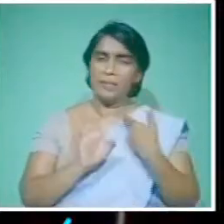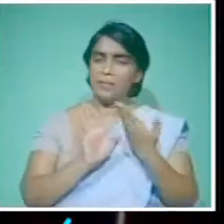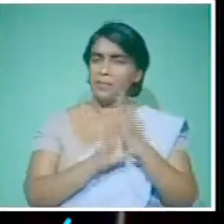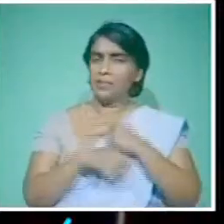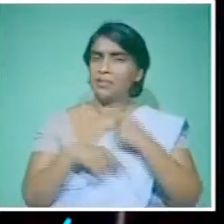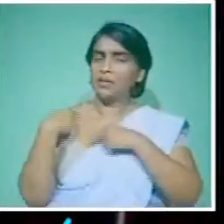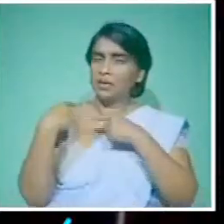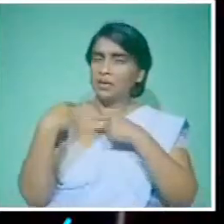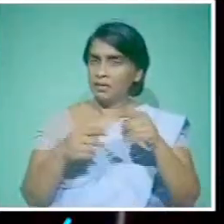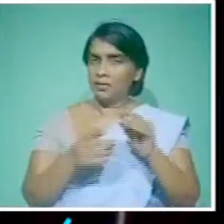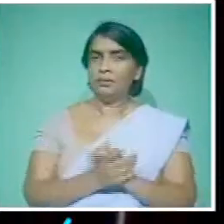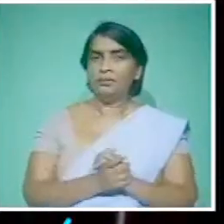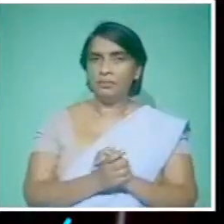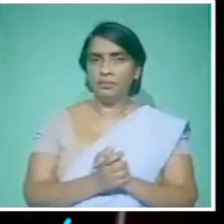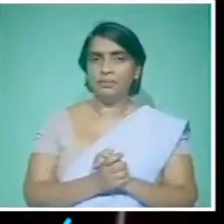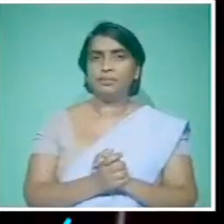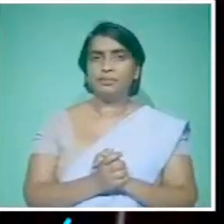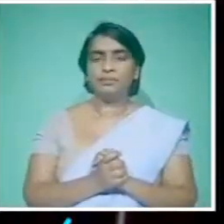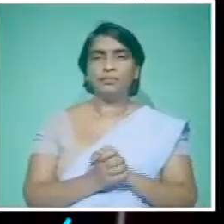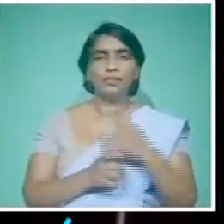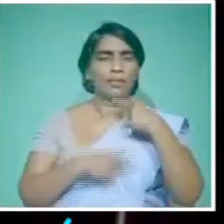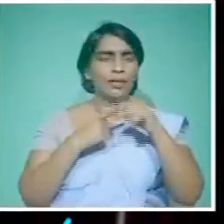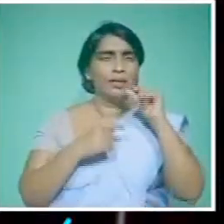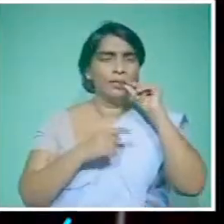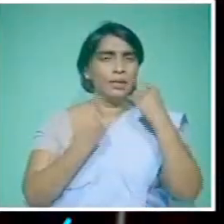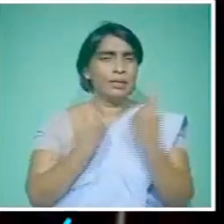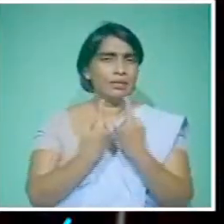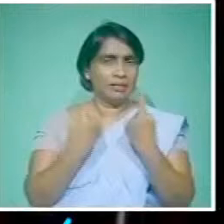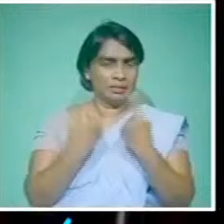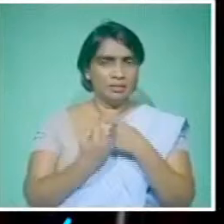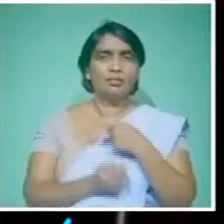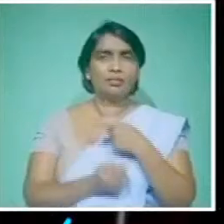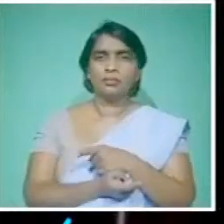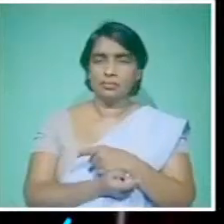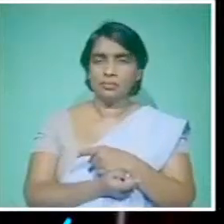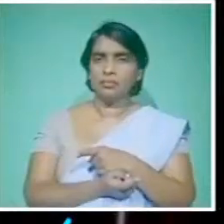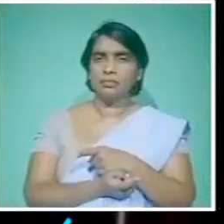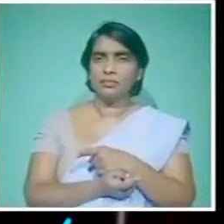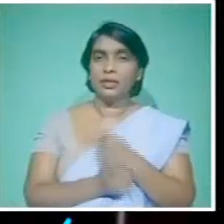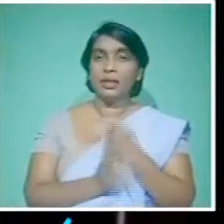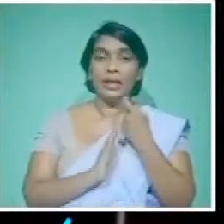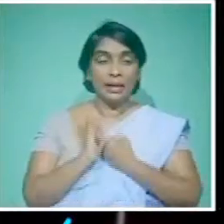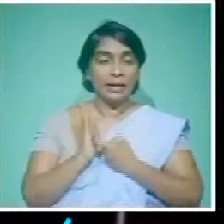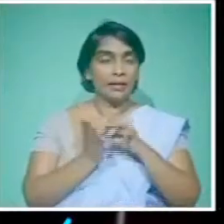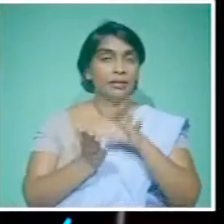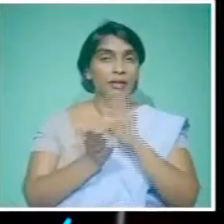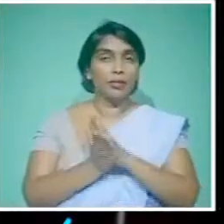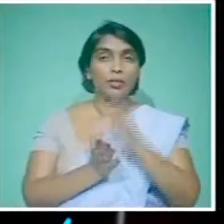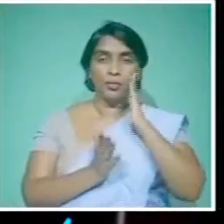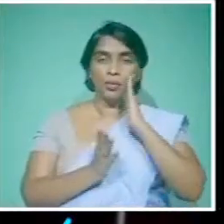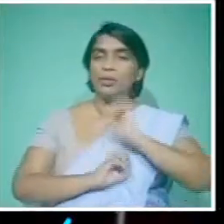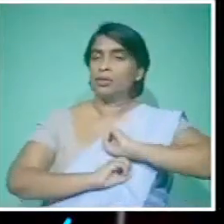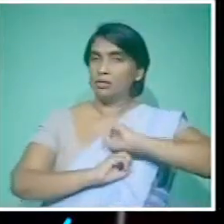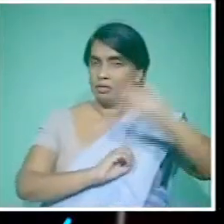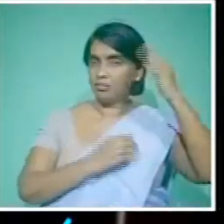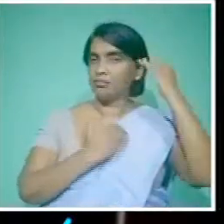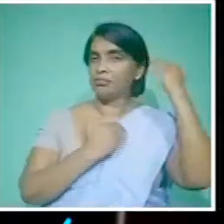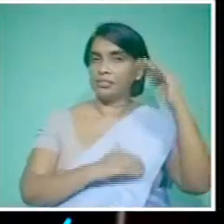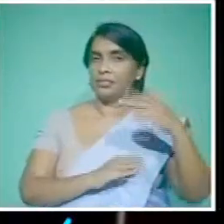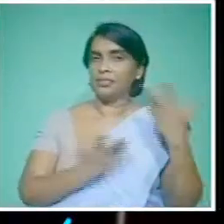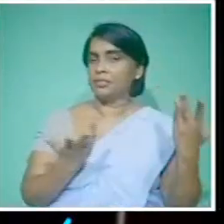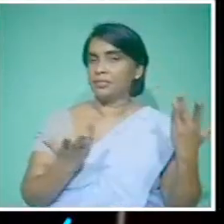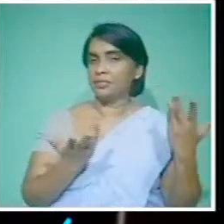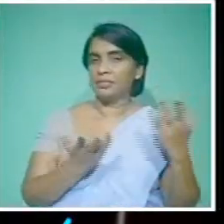දවස් ටිකේම මේ ත්‍රිලෝක විජය පත්‍ර කියන එක නීතිගත කර පිටරට යවන්න එහෙම නැත්තම්